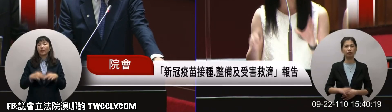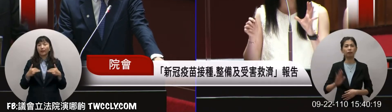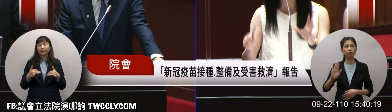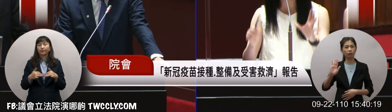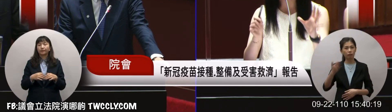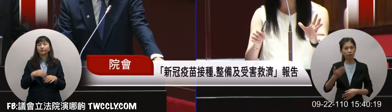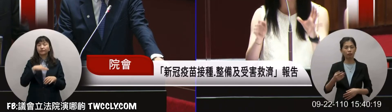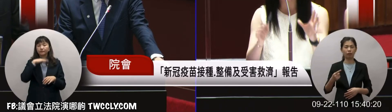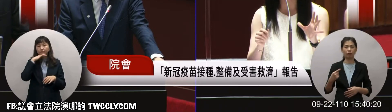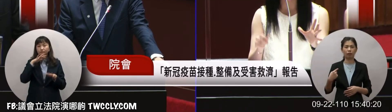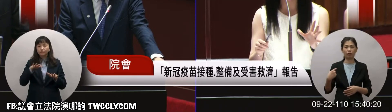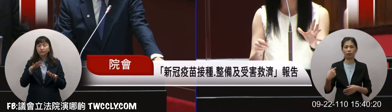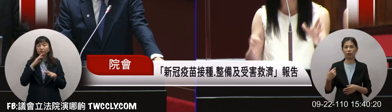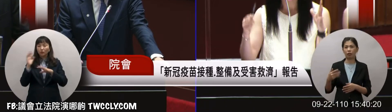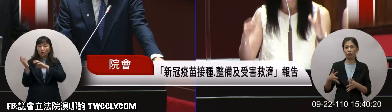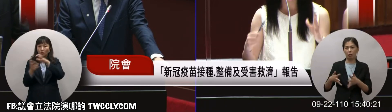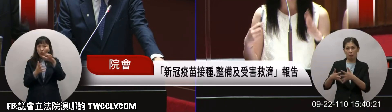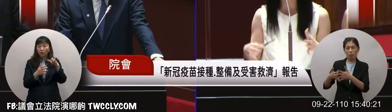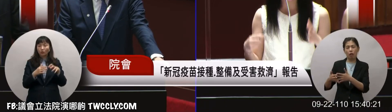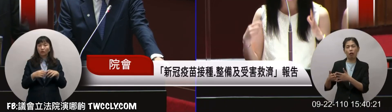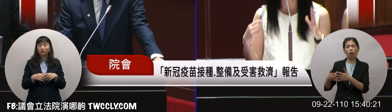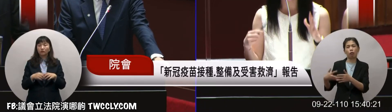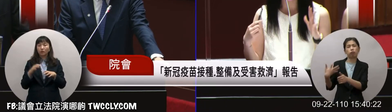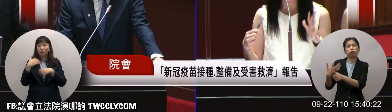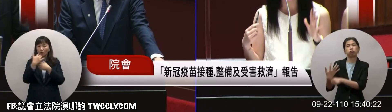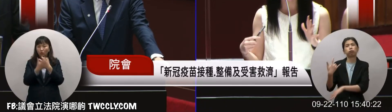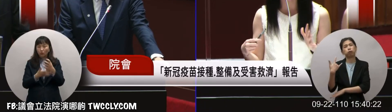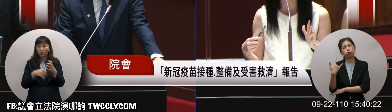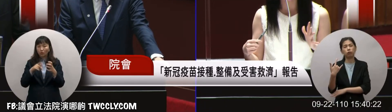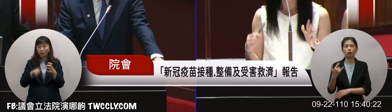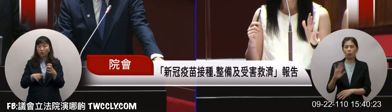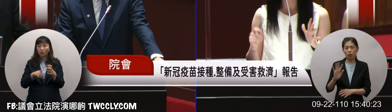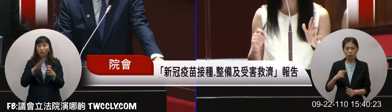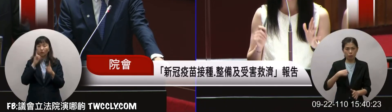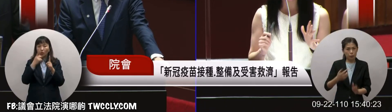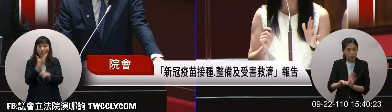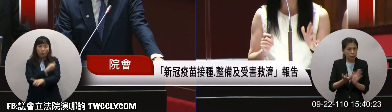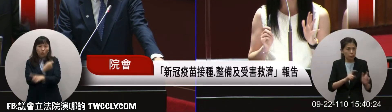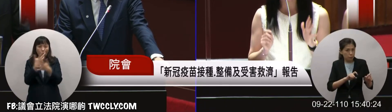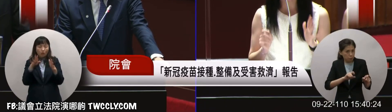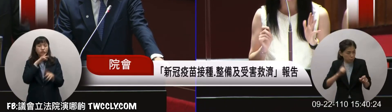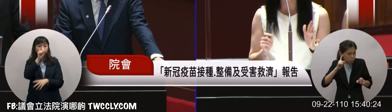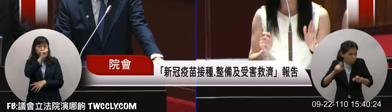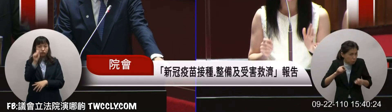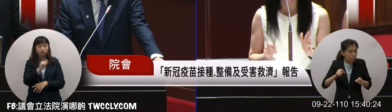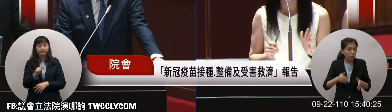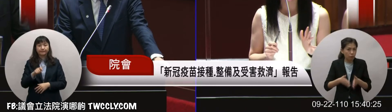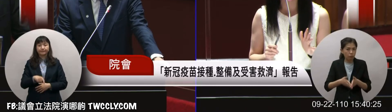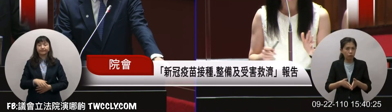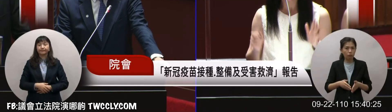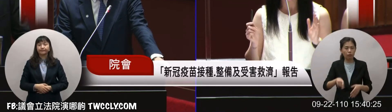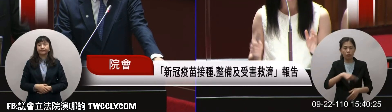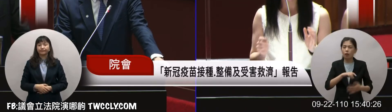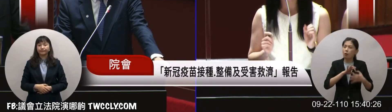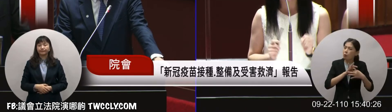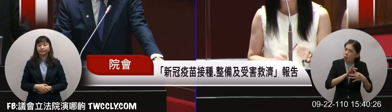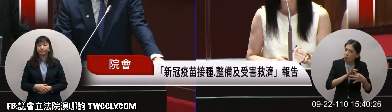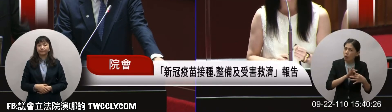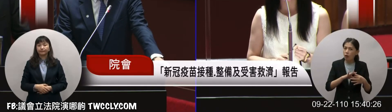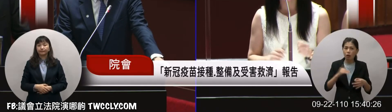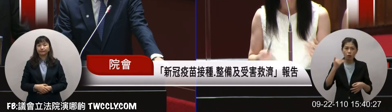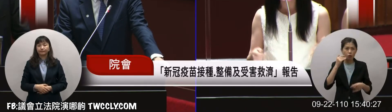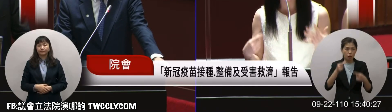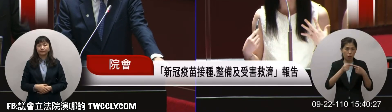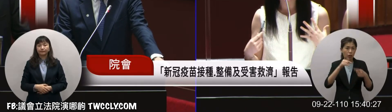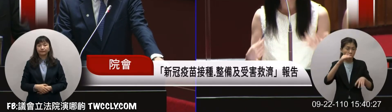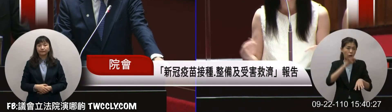们不能把这个压在美国的身上，我们还是要有一个预备方案。所以今天其实大家关心的就是说，已经打高